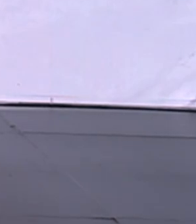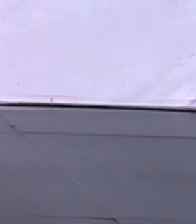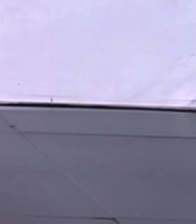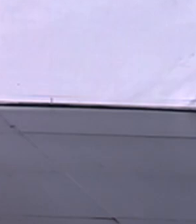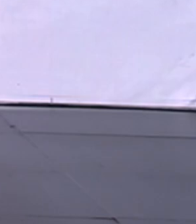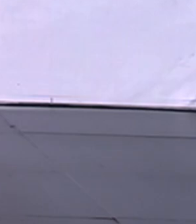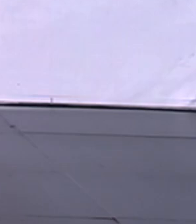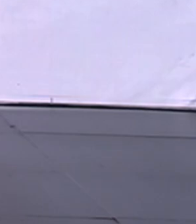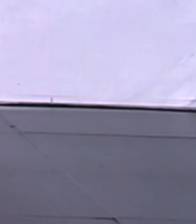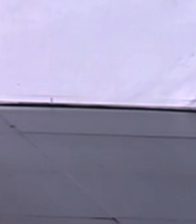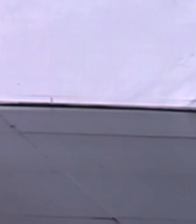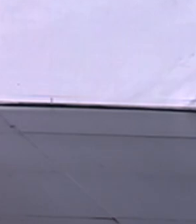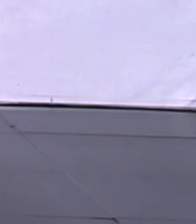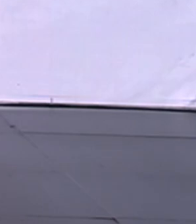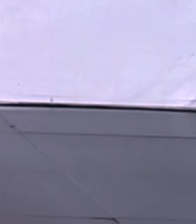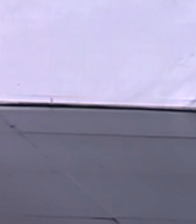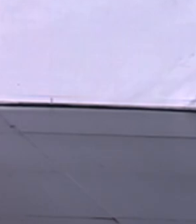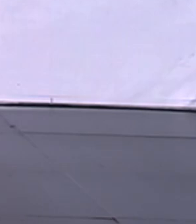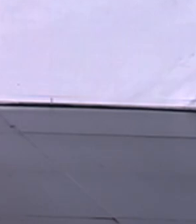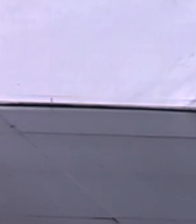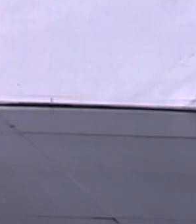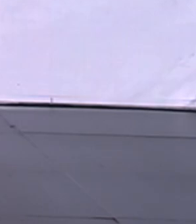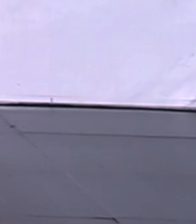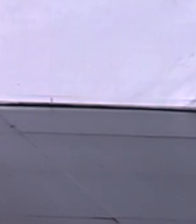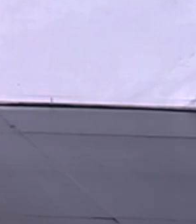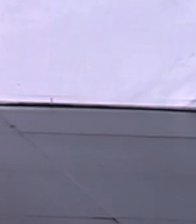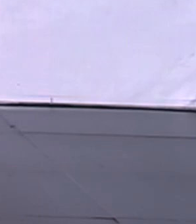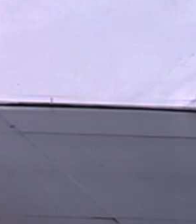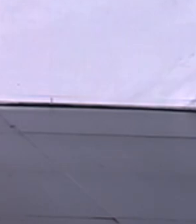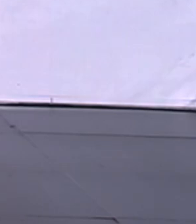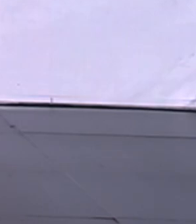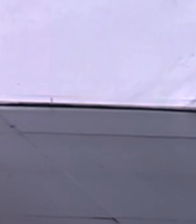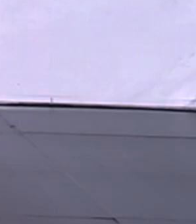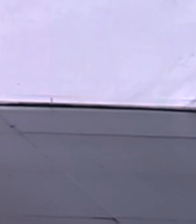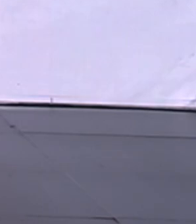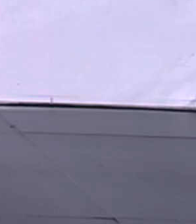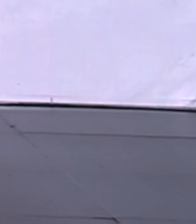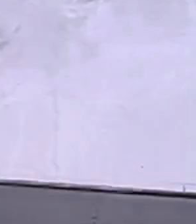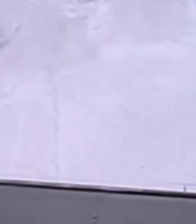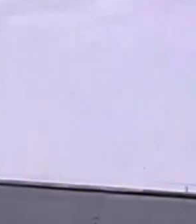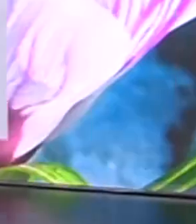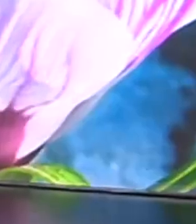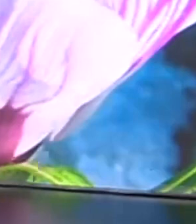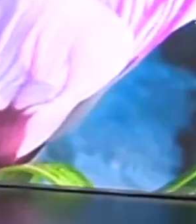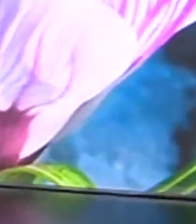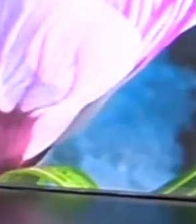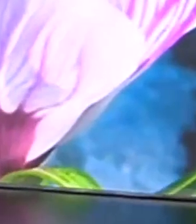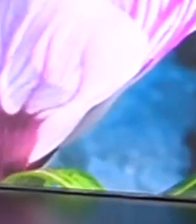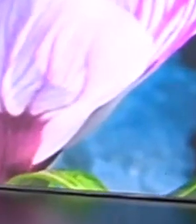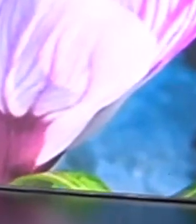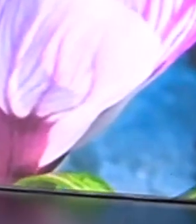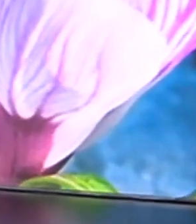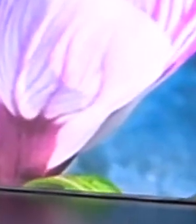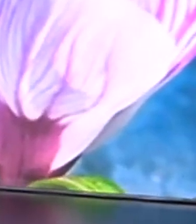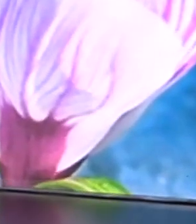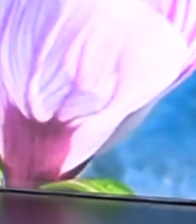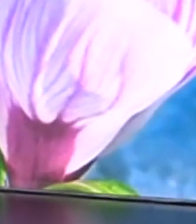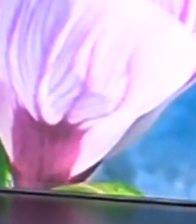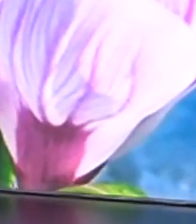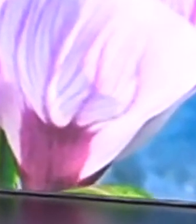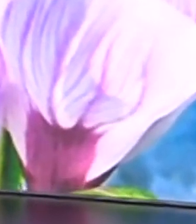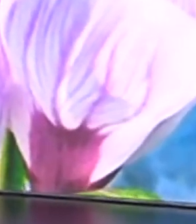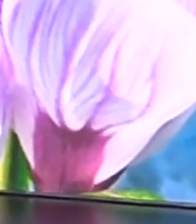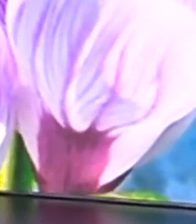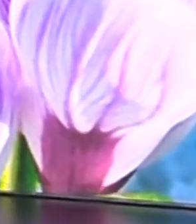жауы ықтимал. Термометр бағаны күндіз 7 градусқа дейін көтеріліп, түнде 0 градусқа төмендейді. Мегаполистерге тоқталсақ, Шымкентте